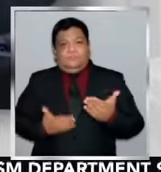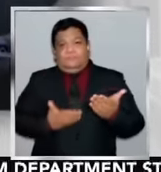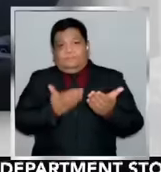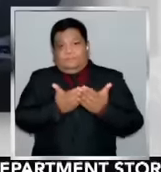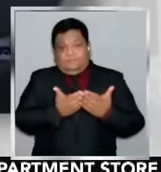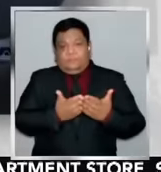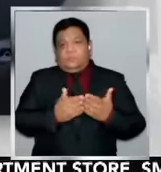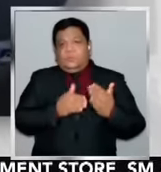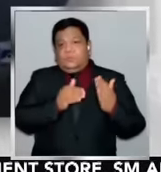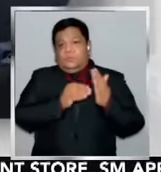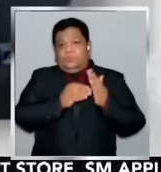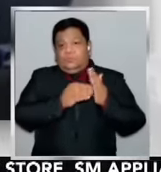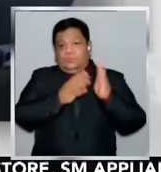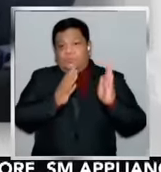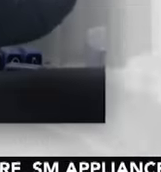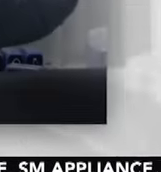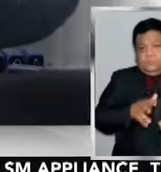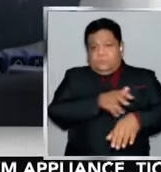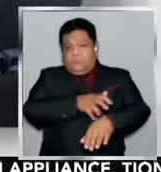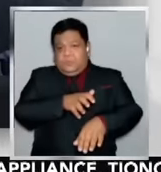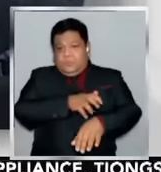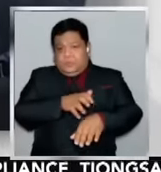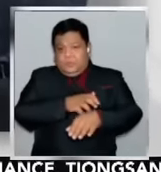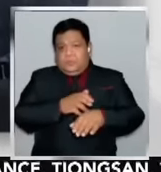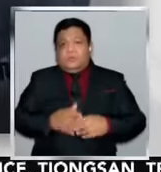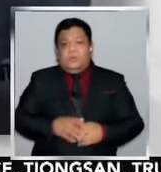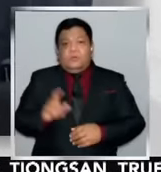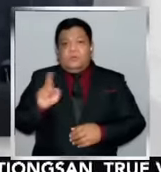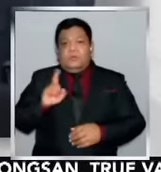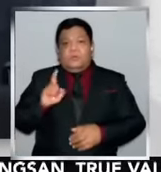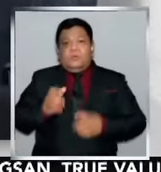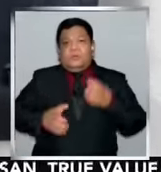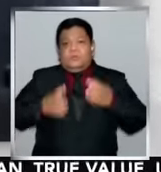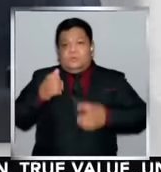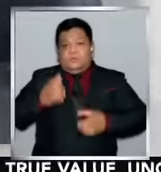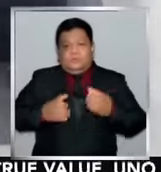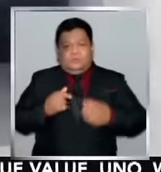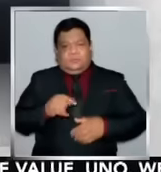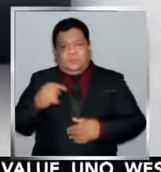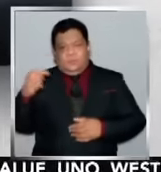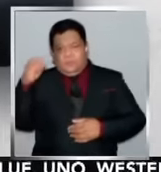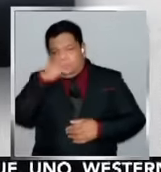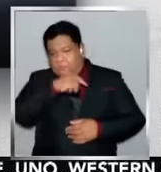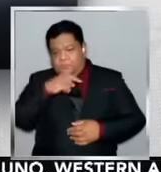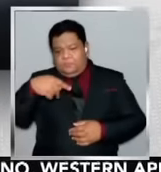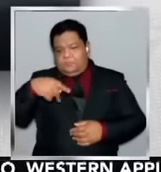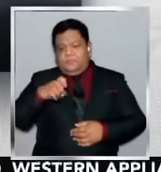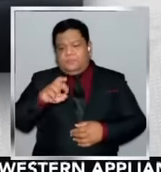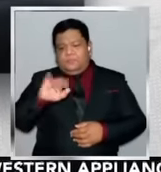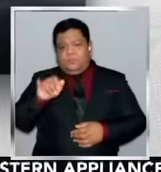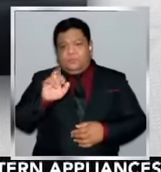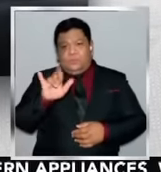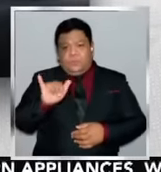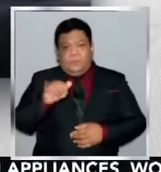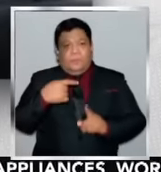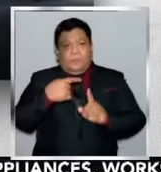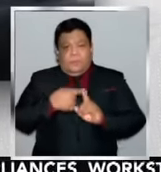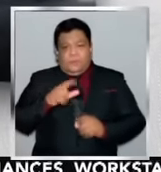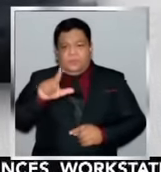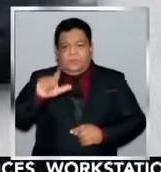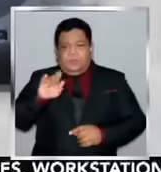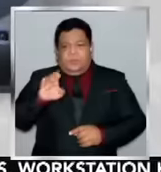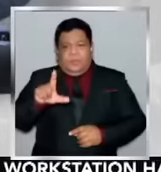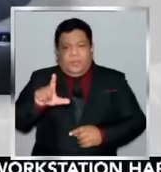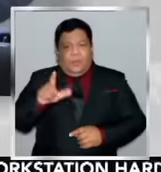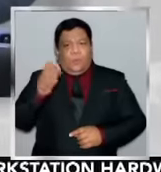ng Makati City ng kasong pagsisinungaling o perjury. Sinamahan pa namin ng libel sapagkat may paninirang